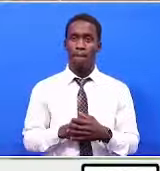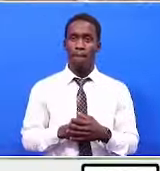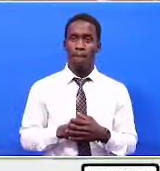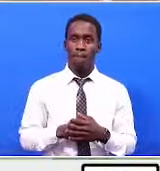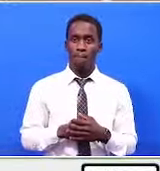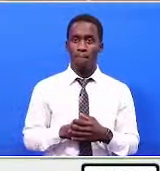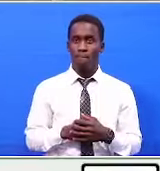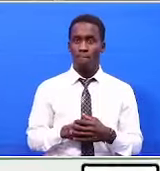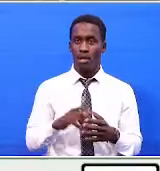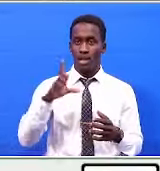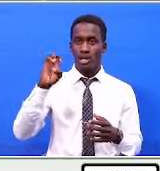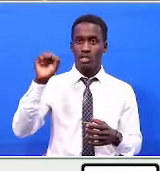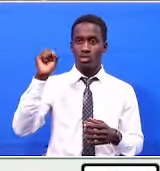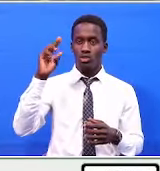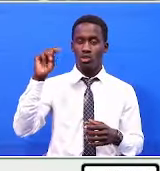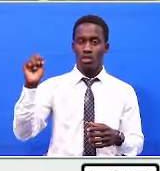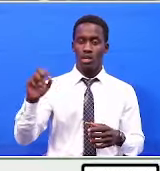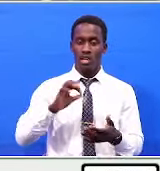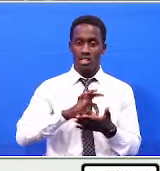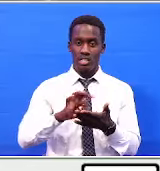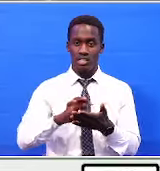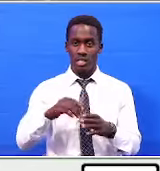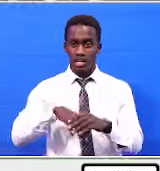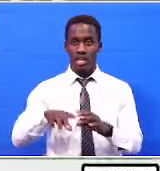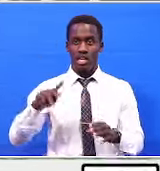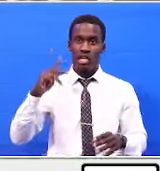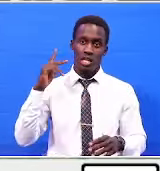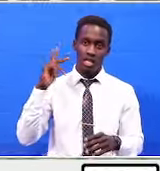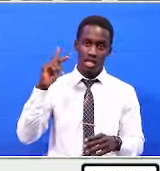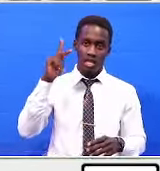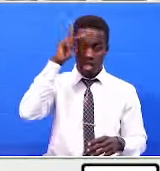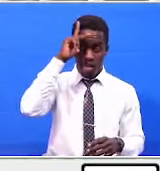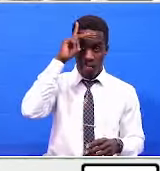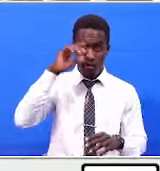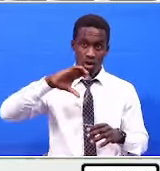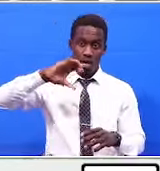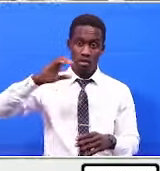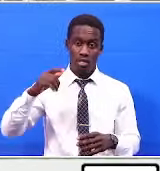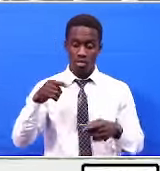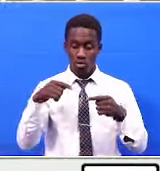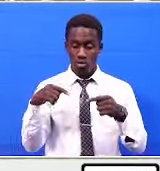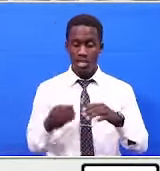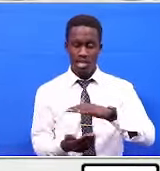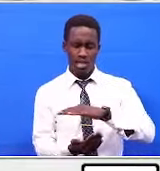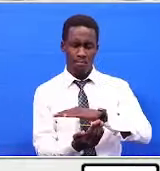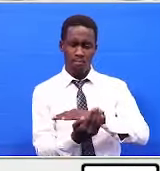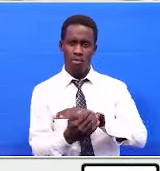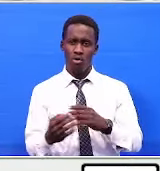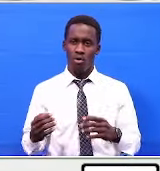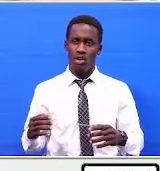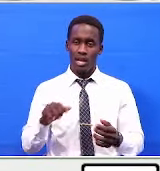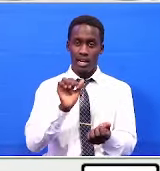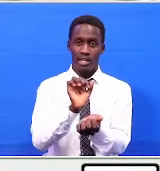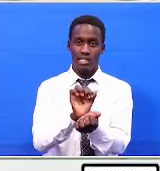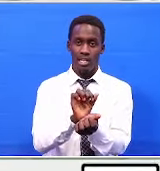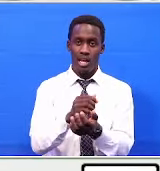Benson Limio, msajili wa ardhi katika kaunti ya Kiambu, mapema leo alikamatwa na maafisa wa tume ya ufisadi nchini baada ya maafisa